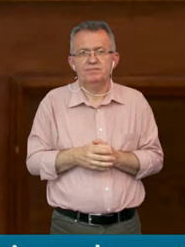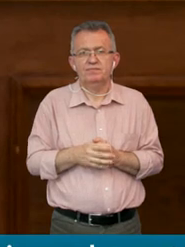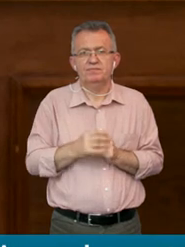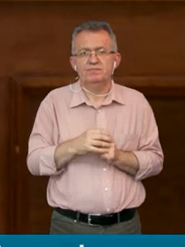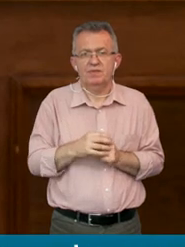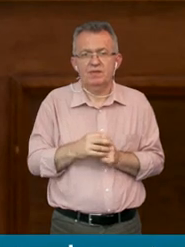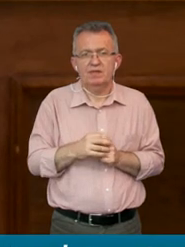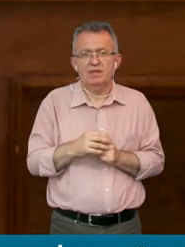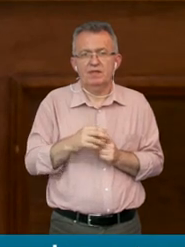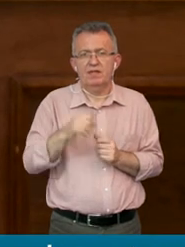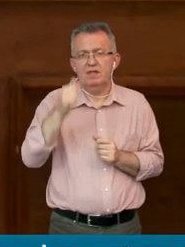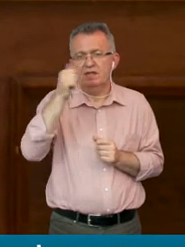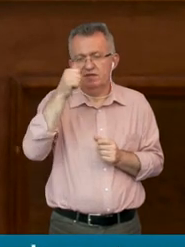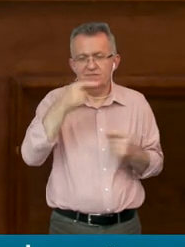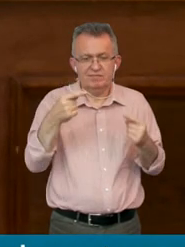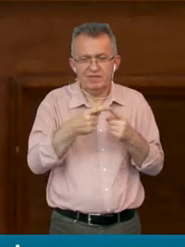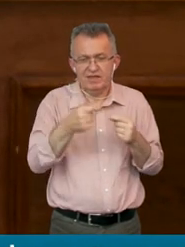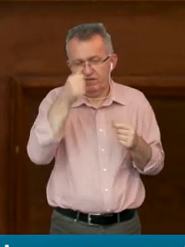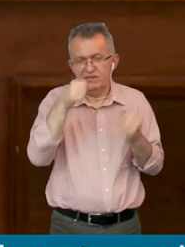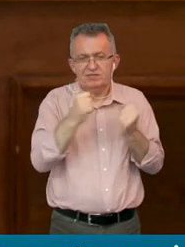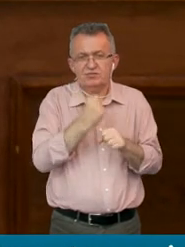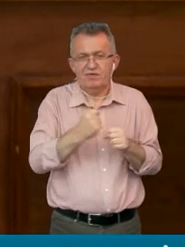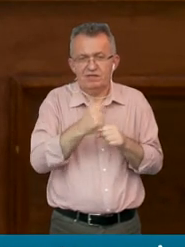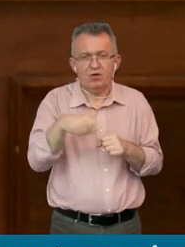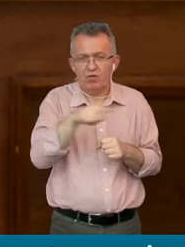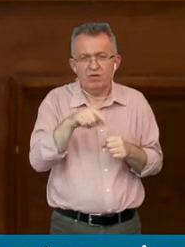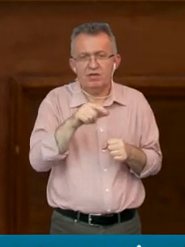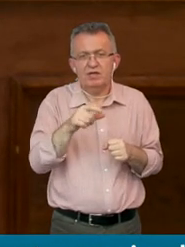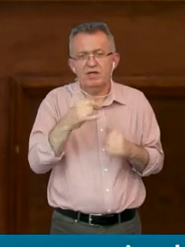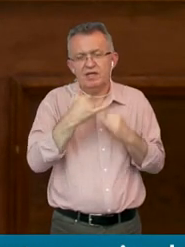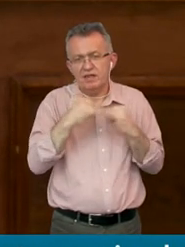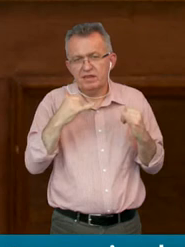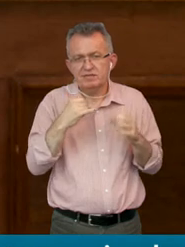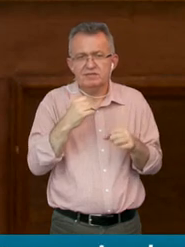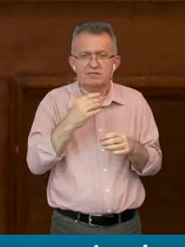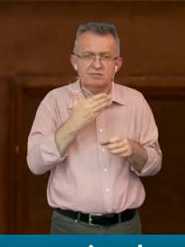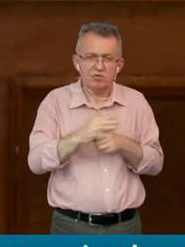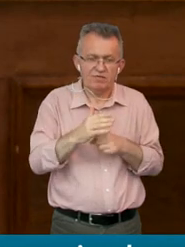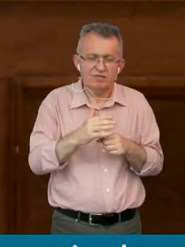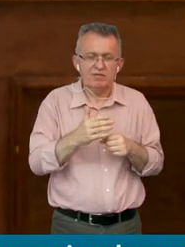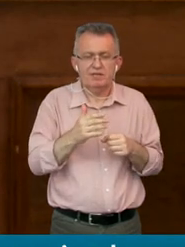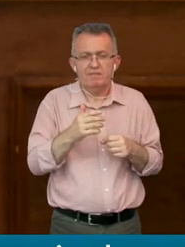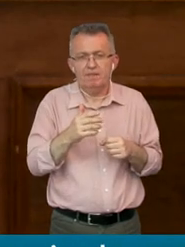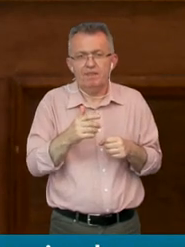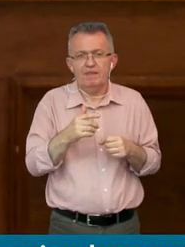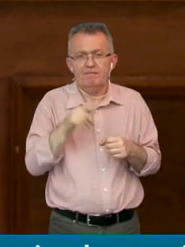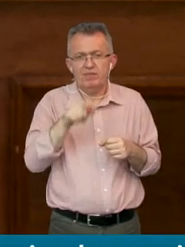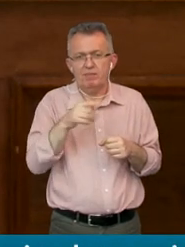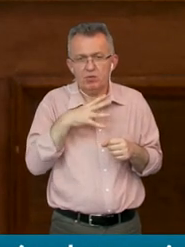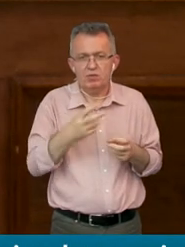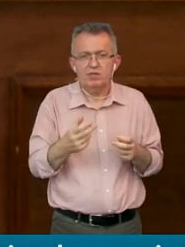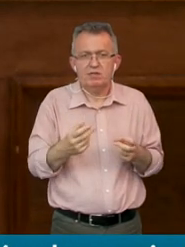nazwą faktu opóźnień. Ono wynikało z szeregu czynników, w znacznej części niestety obiektywnych, ponieważ tam się